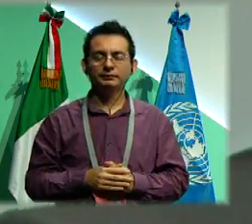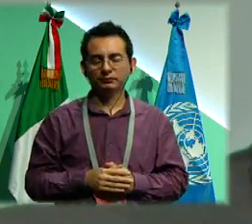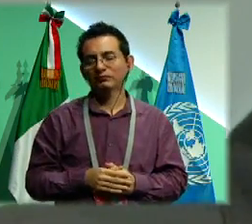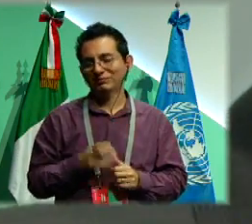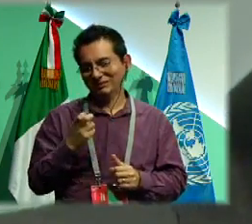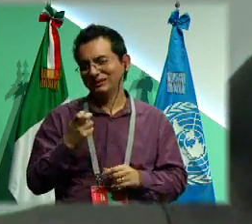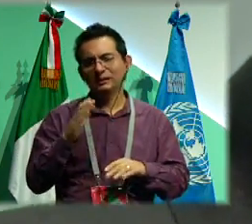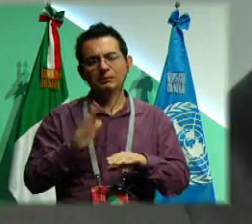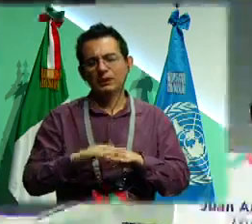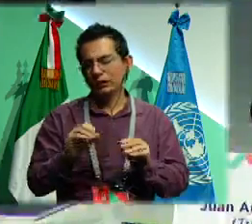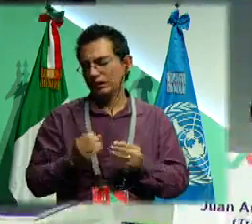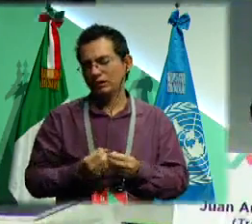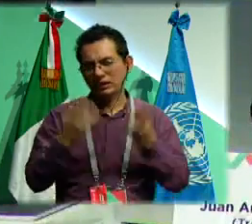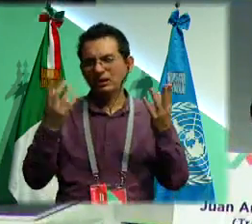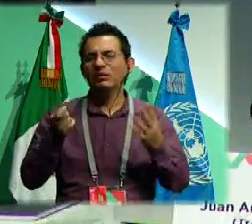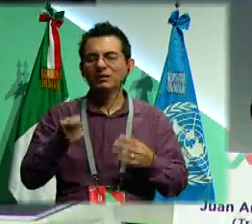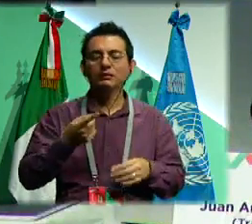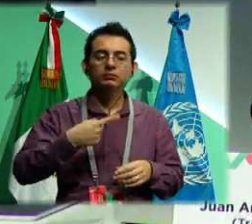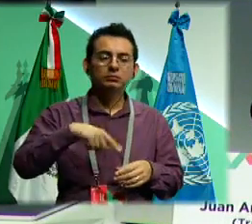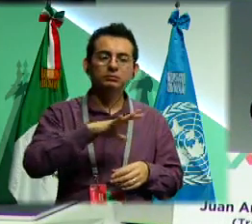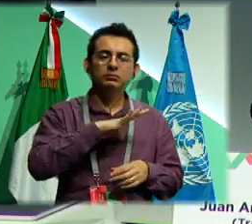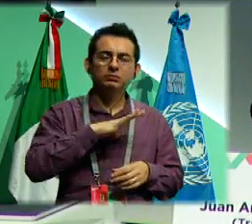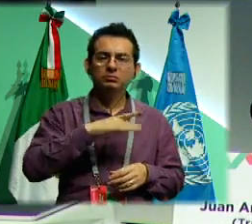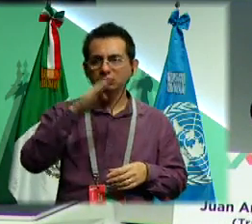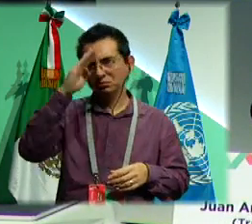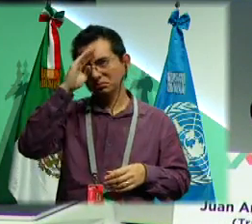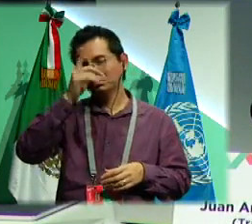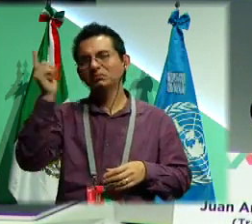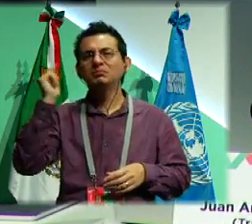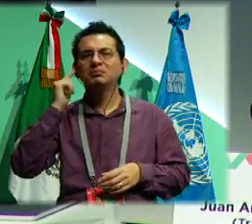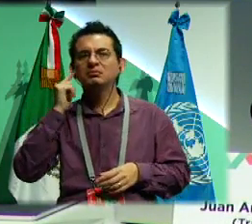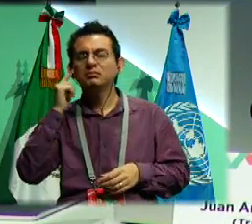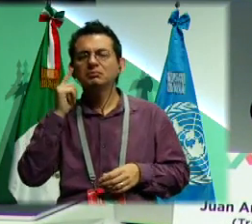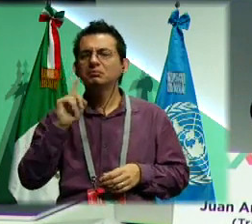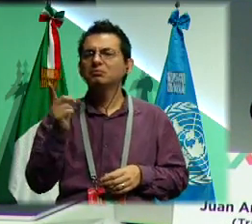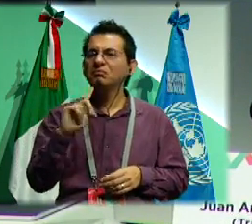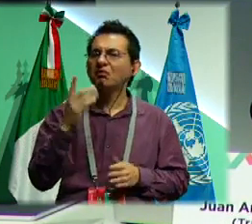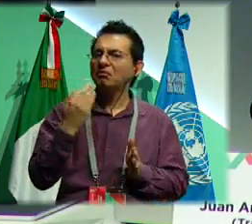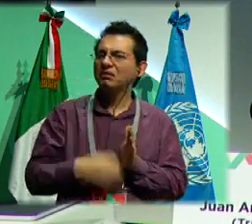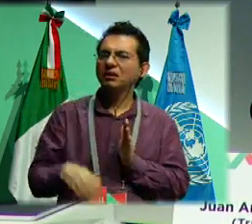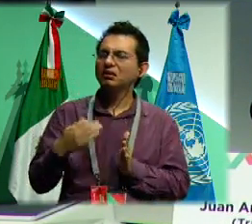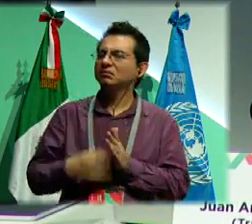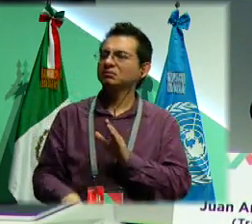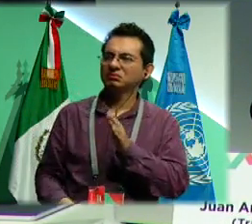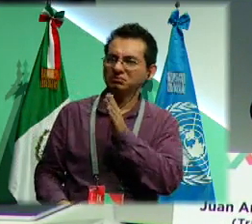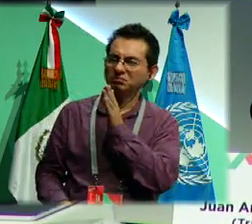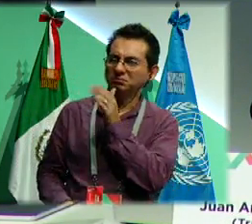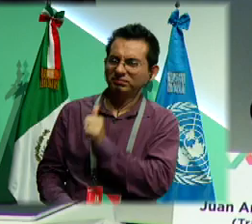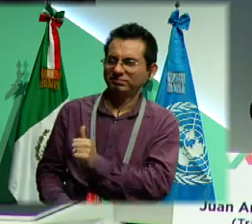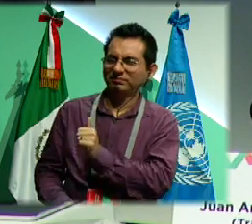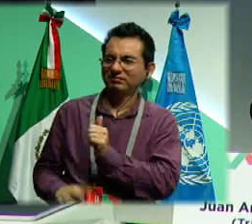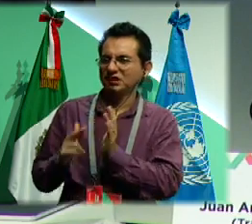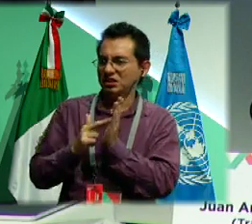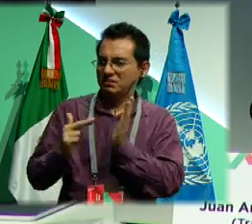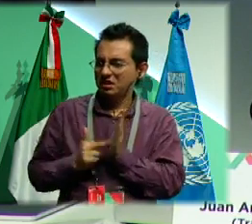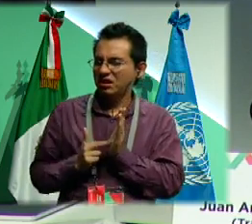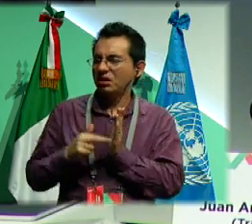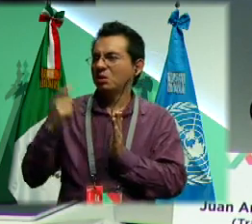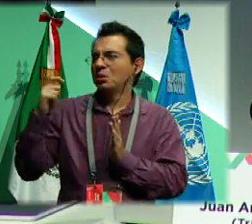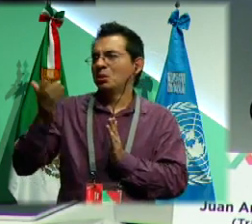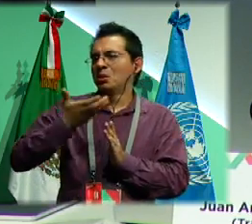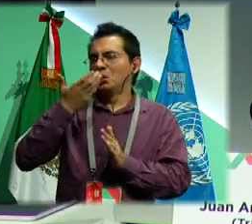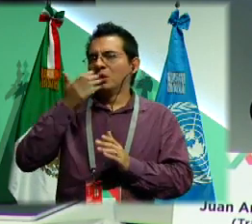contenir des points pas en rapport direct avec la législation nationale. Et à cet